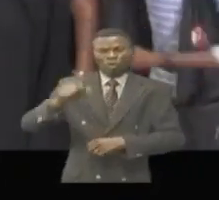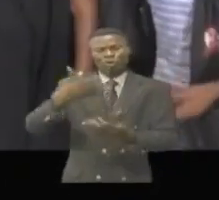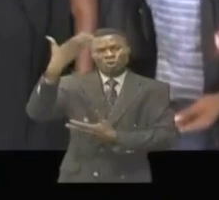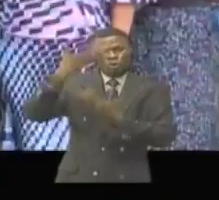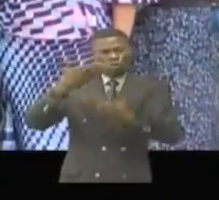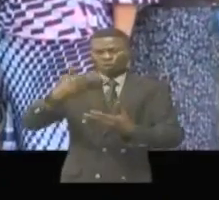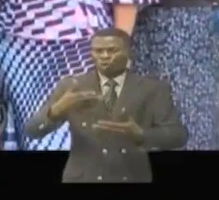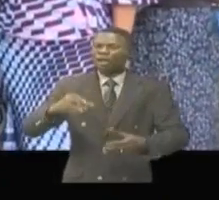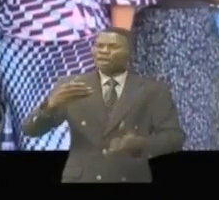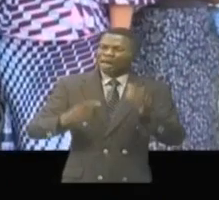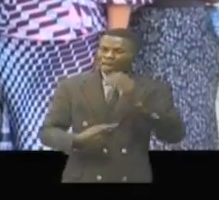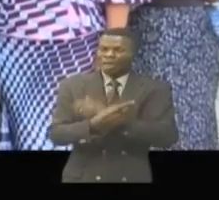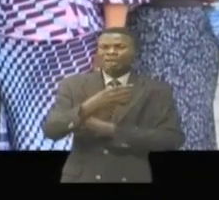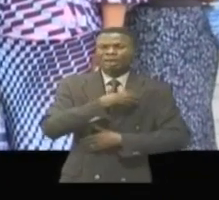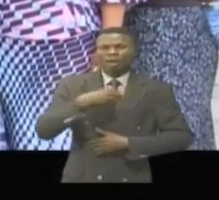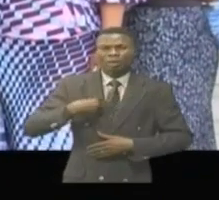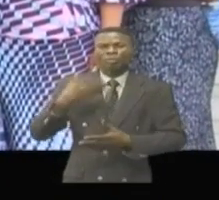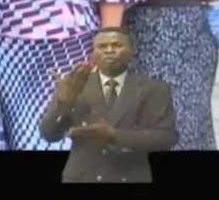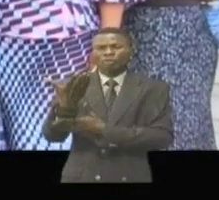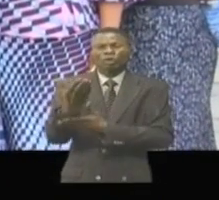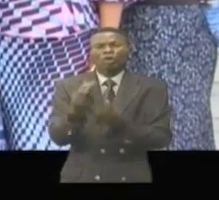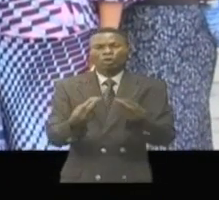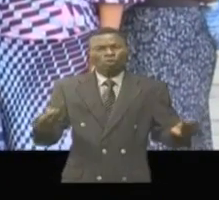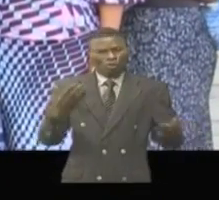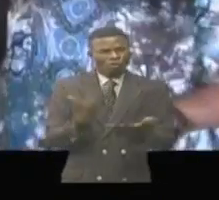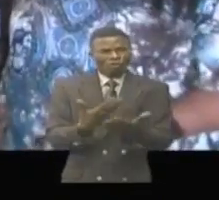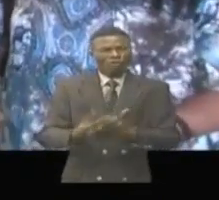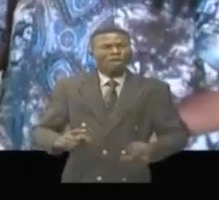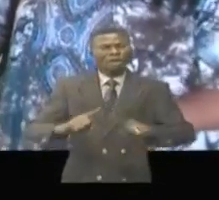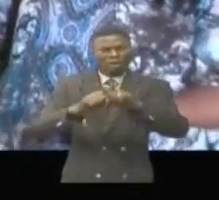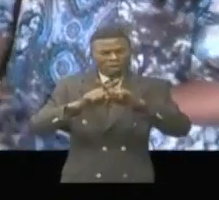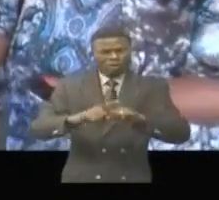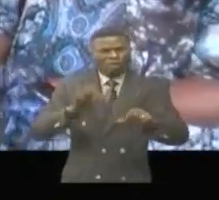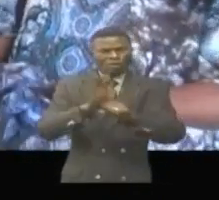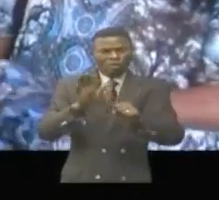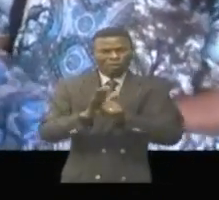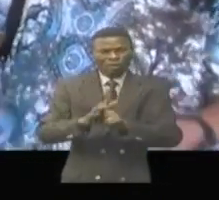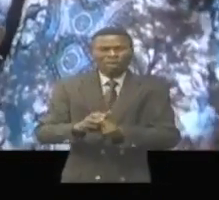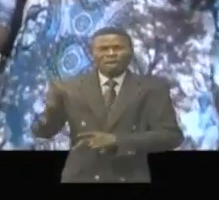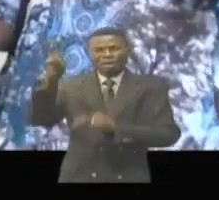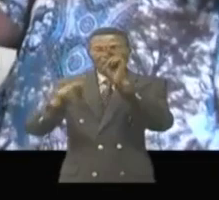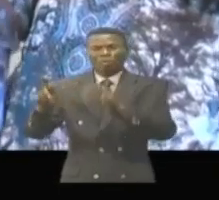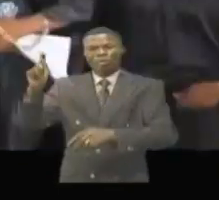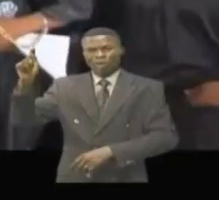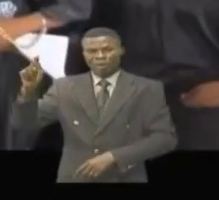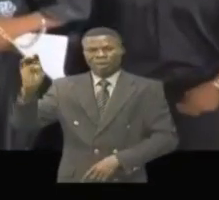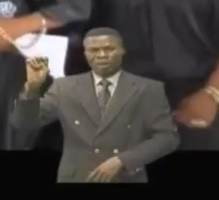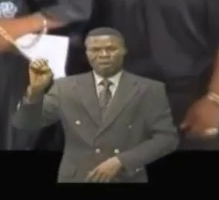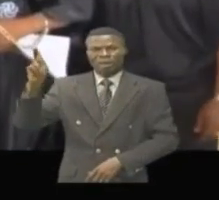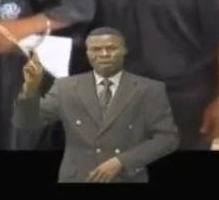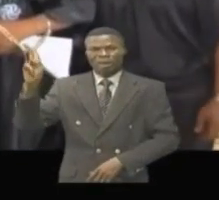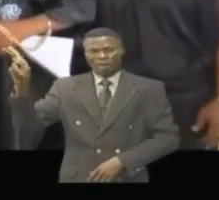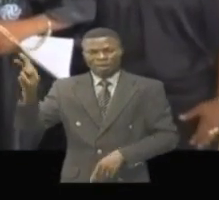Parlement, ces femmes ont plaidé pour une solution au conflit interethnique entre les peuples Teke et Yaka, dans les Maïndombe, et au